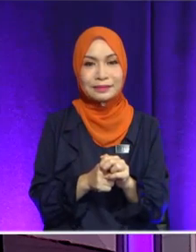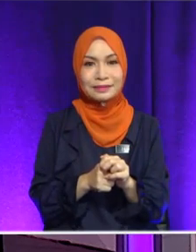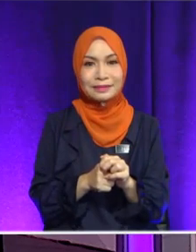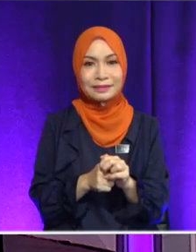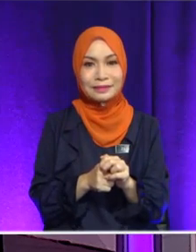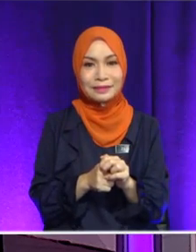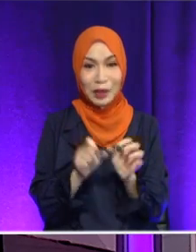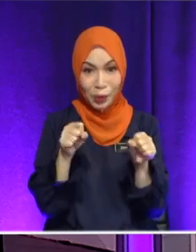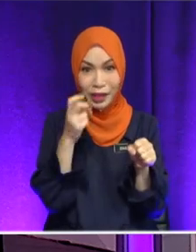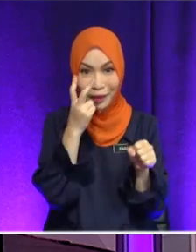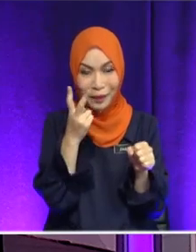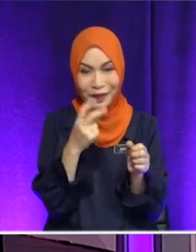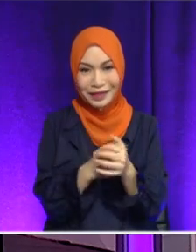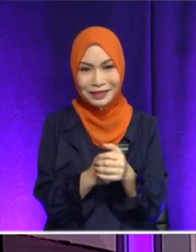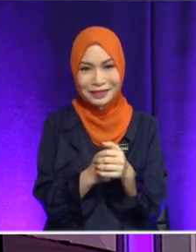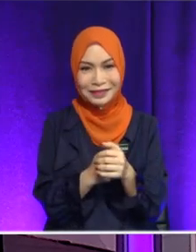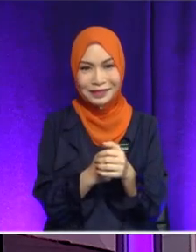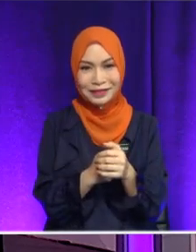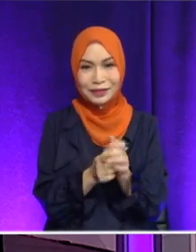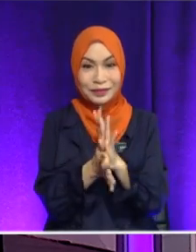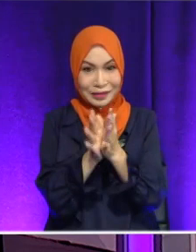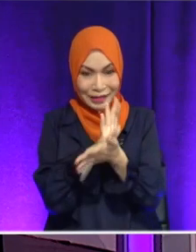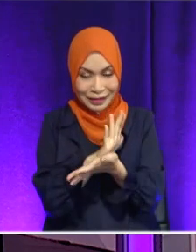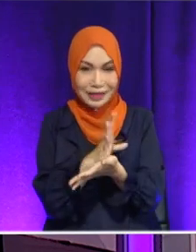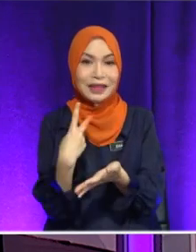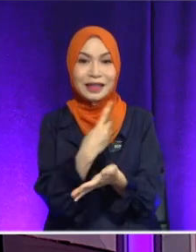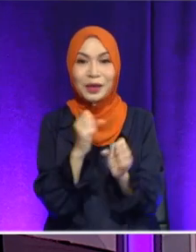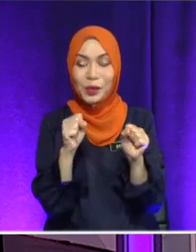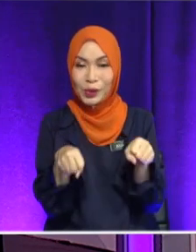tak dapat tak dapat tahu apa yang sebenarnya